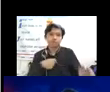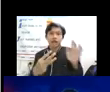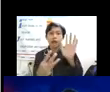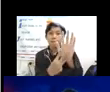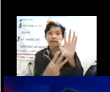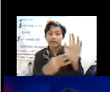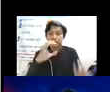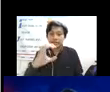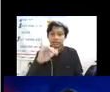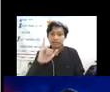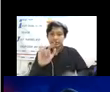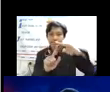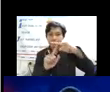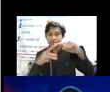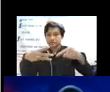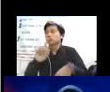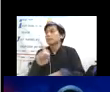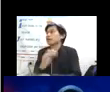mau menambahkan